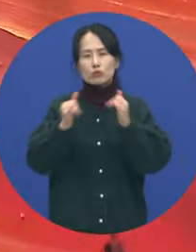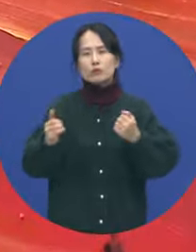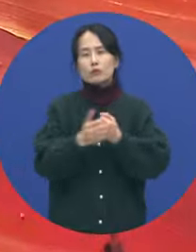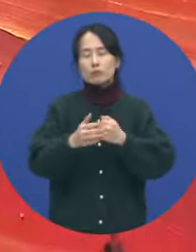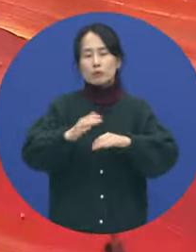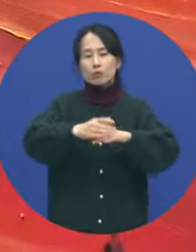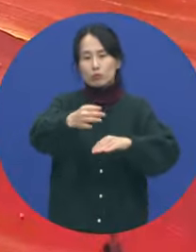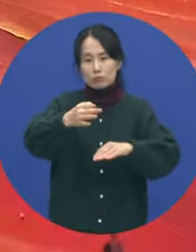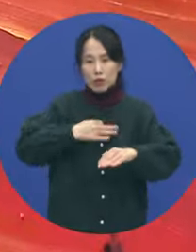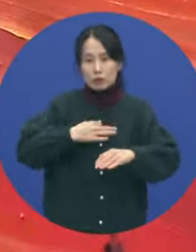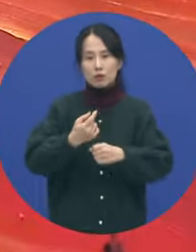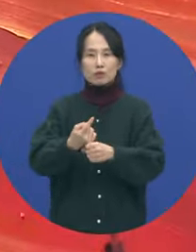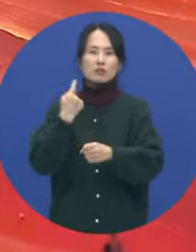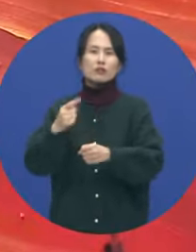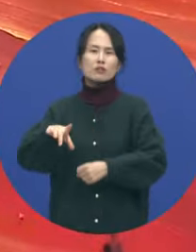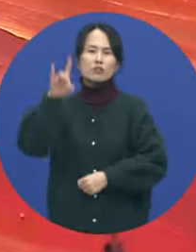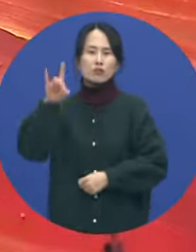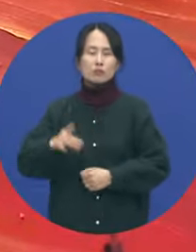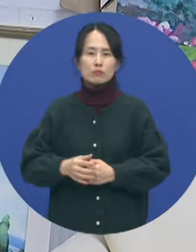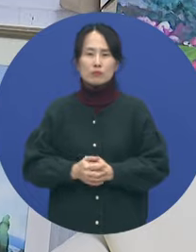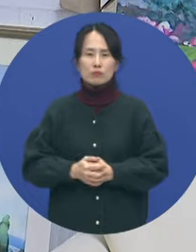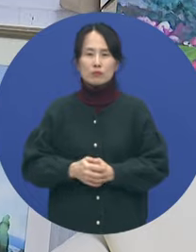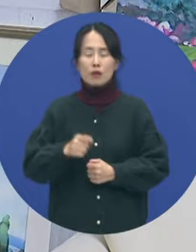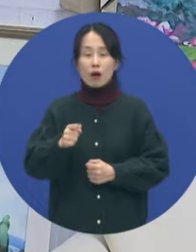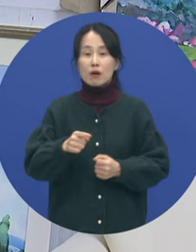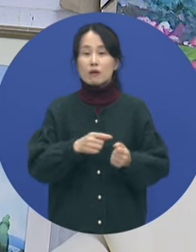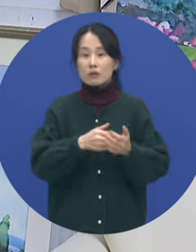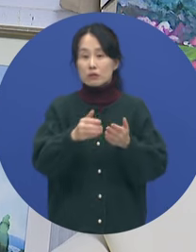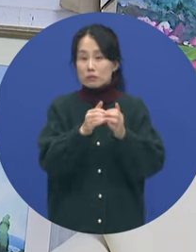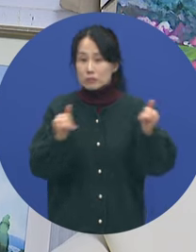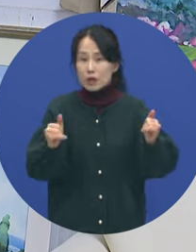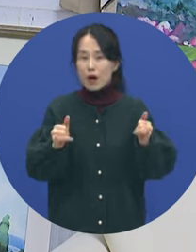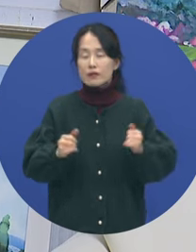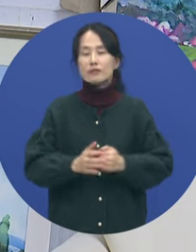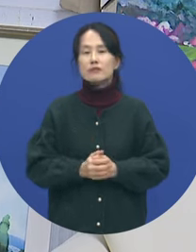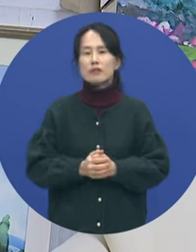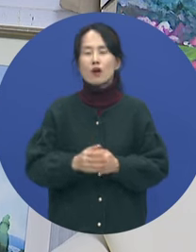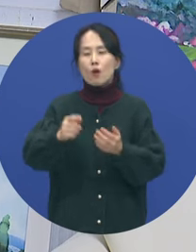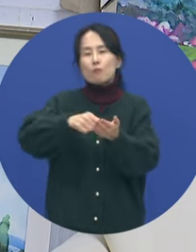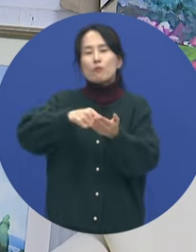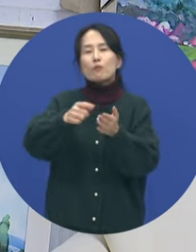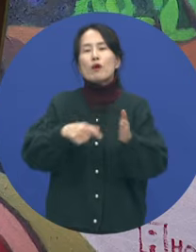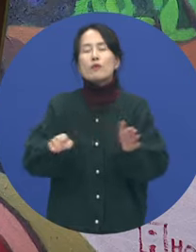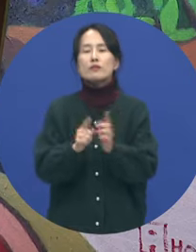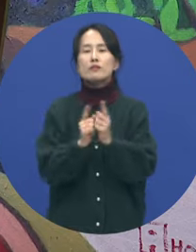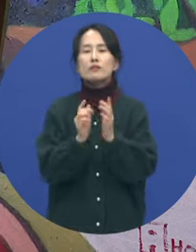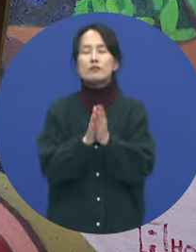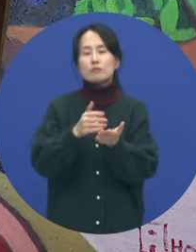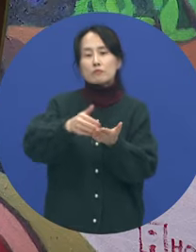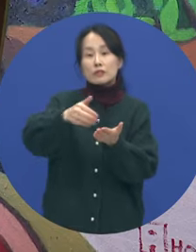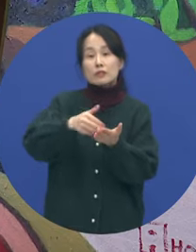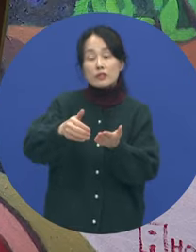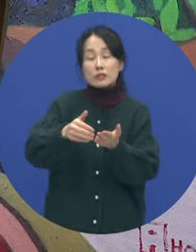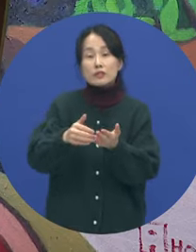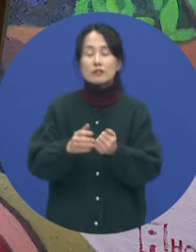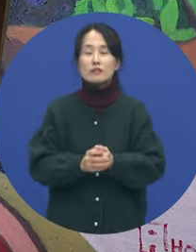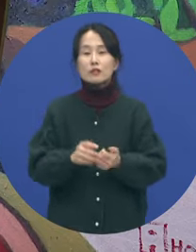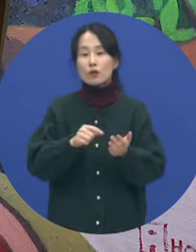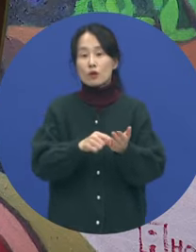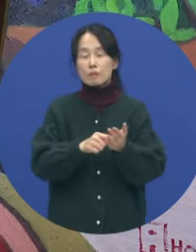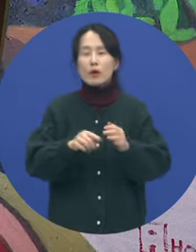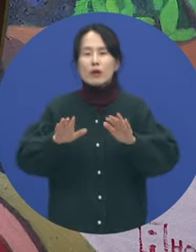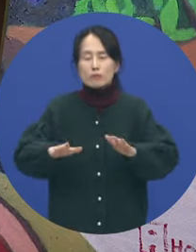건 지난해가 처음입니다. 안 화백은 예술인 기회소득에 보답하기 위해 직접 그린 작품을 대가 없이 이번